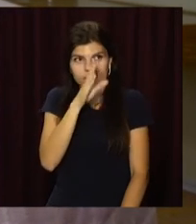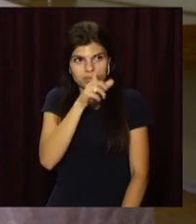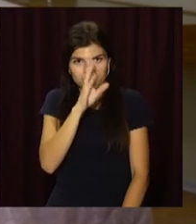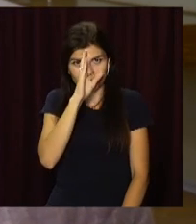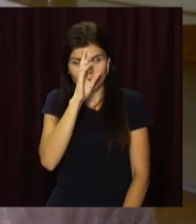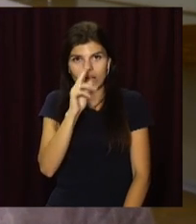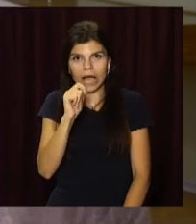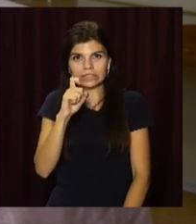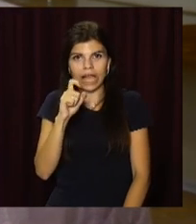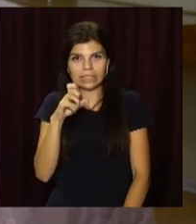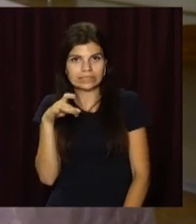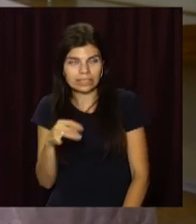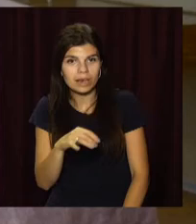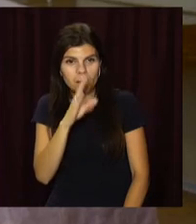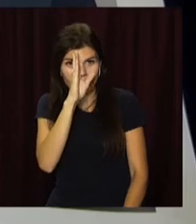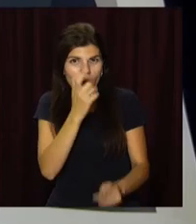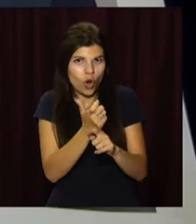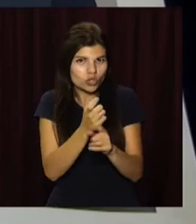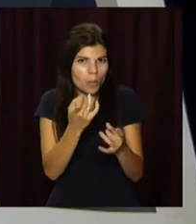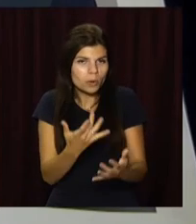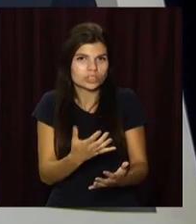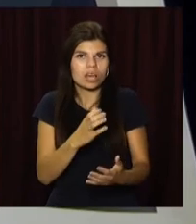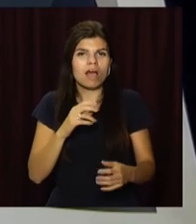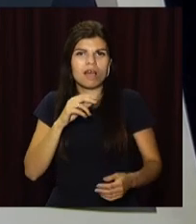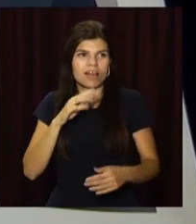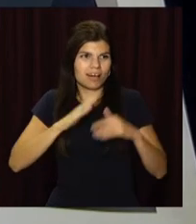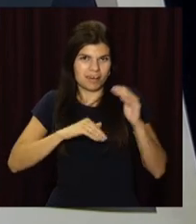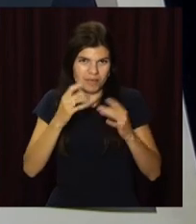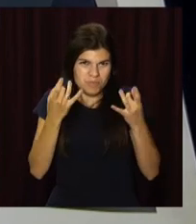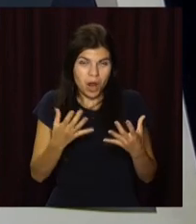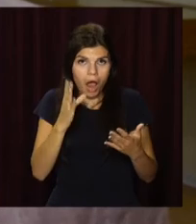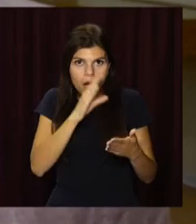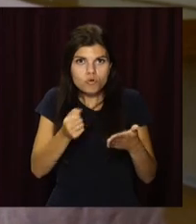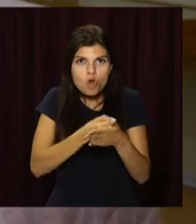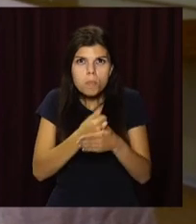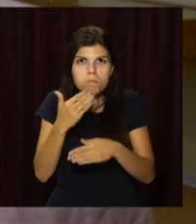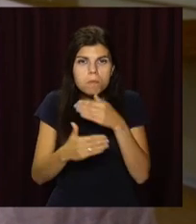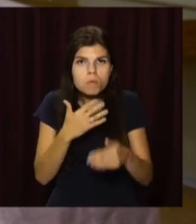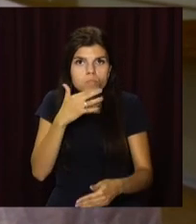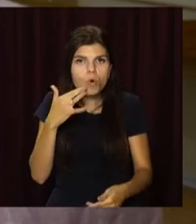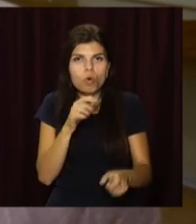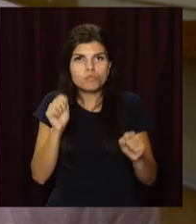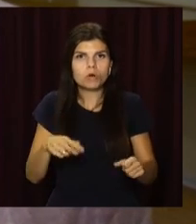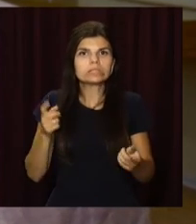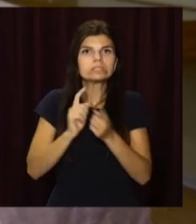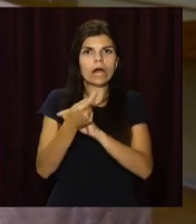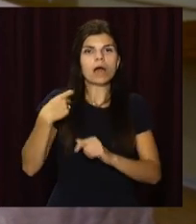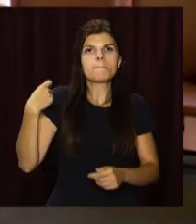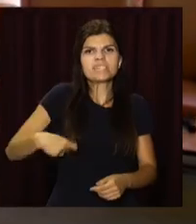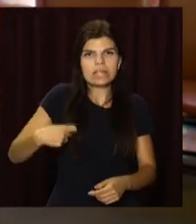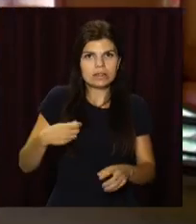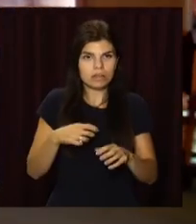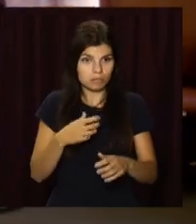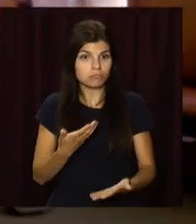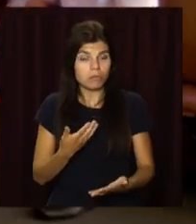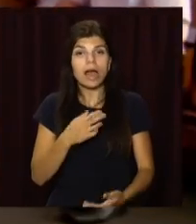от абсолютно там простой с рабочей специальностью смог добиться, то есть вот многого, смог стать президентом своей страны.